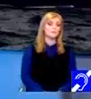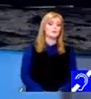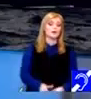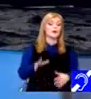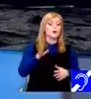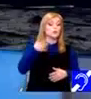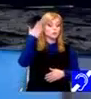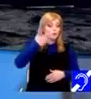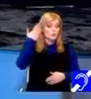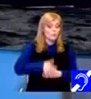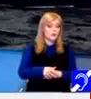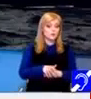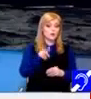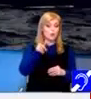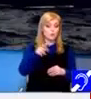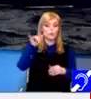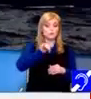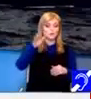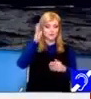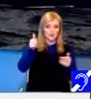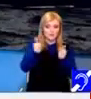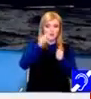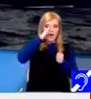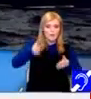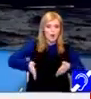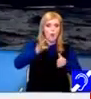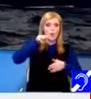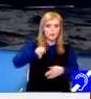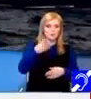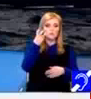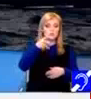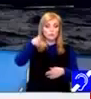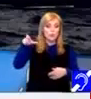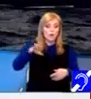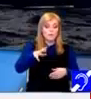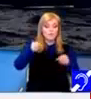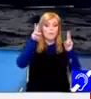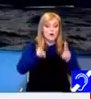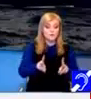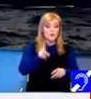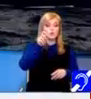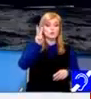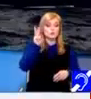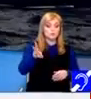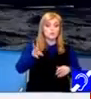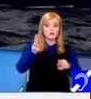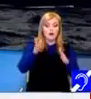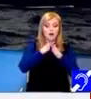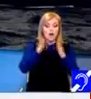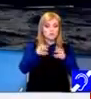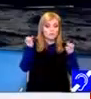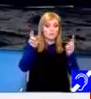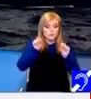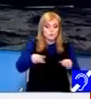Mobilizare de forțe în România, în zona amenințată de apele umflate ale râului Olt. 300 de oameni au fost în pericol și 130 de locuințe riscau